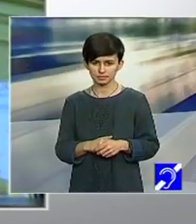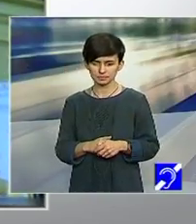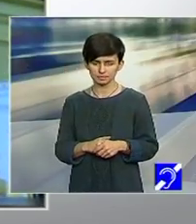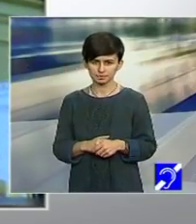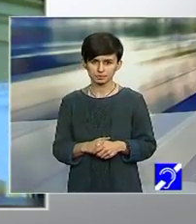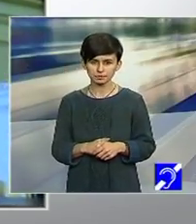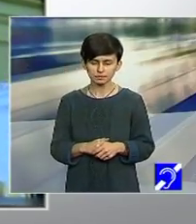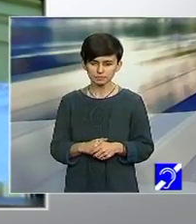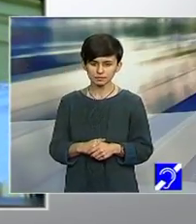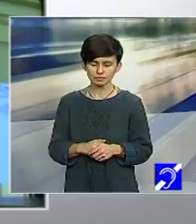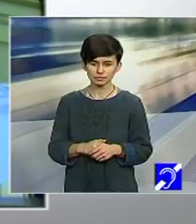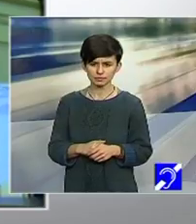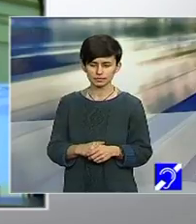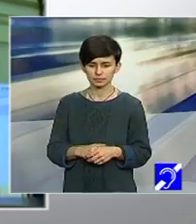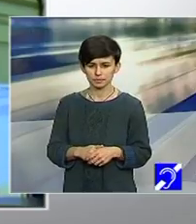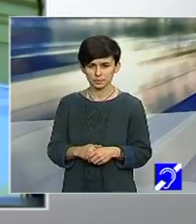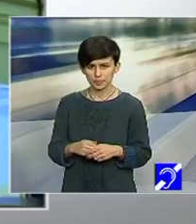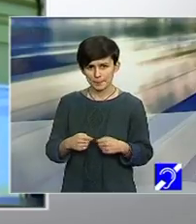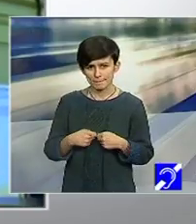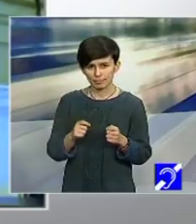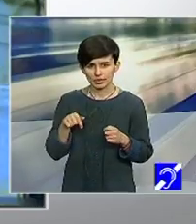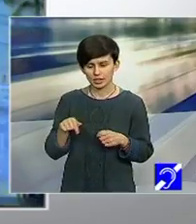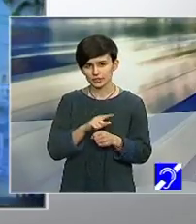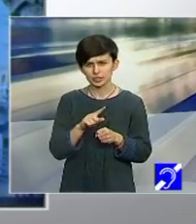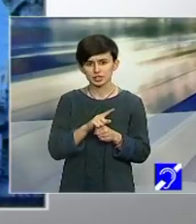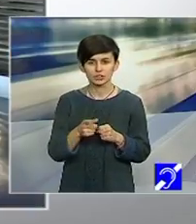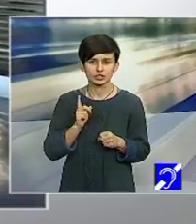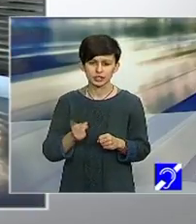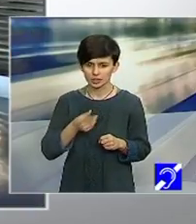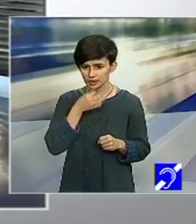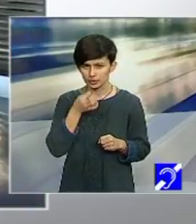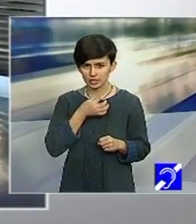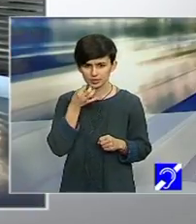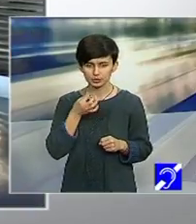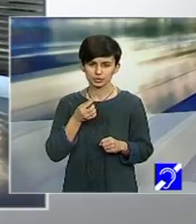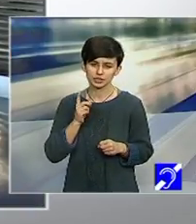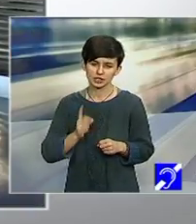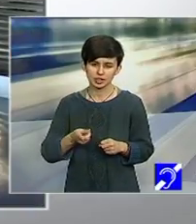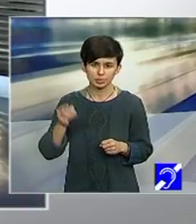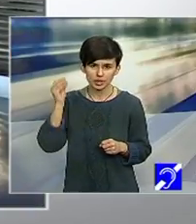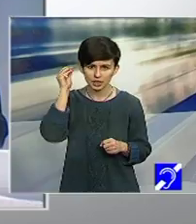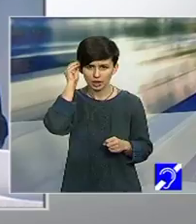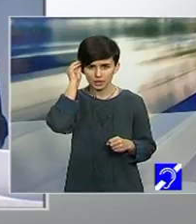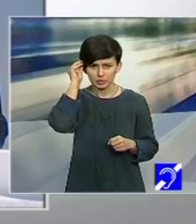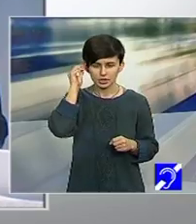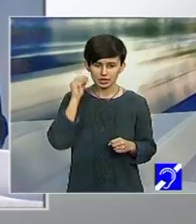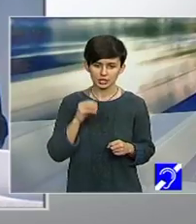comunității evreiești din România. Și toate aceste lucruri trebuie spuse, trebuie reamintite.